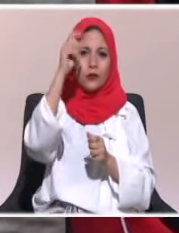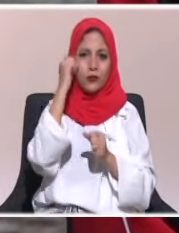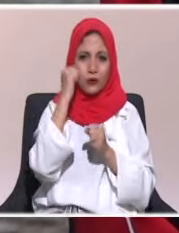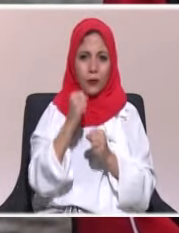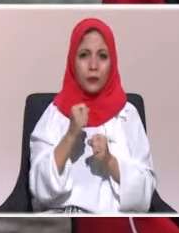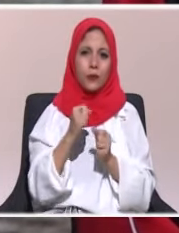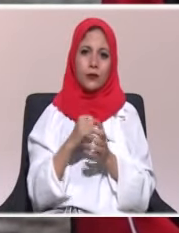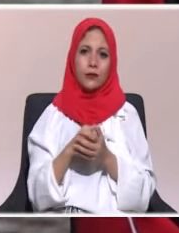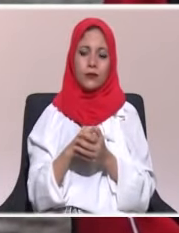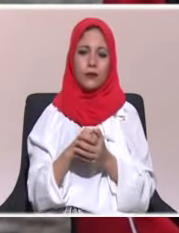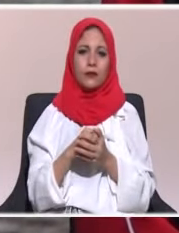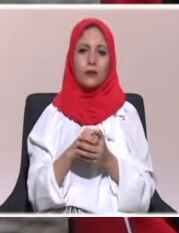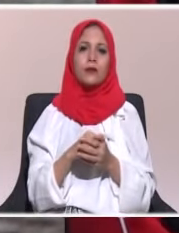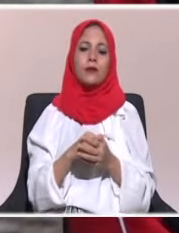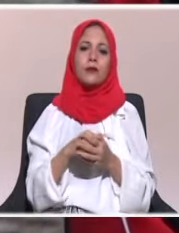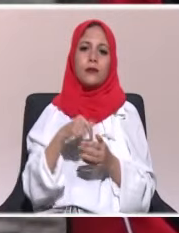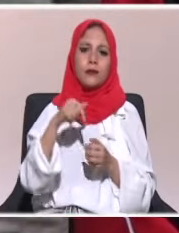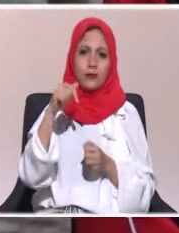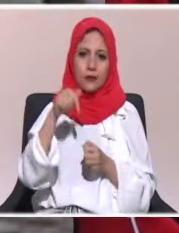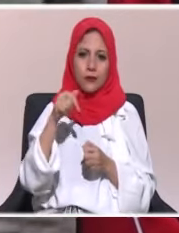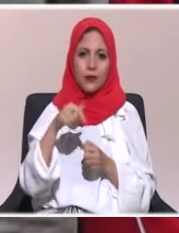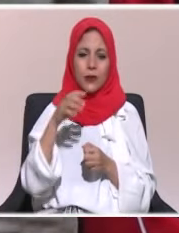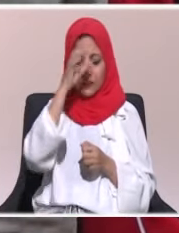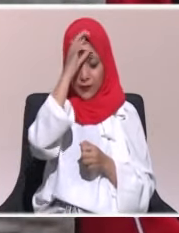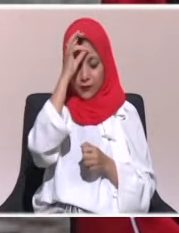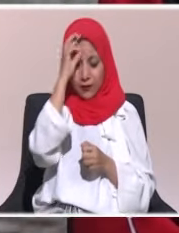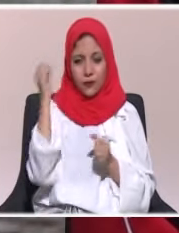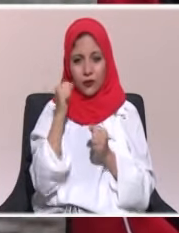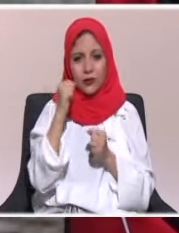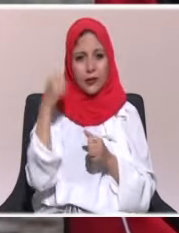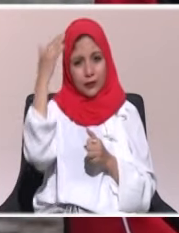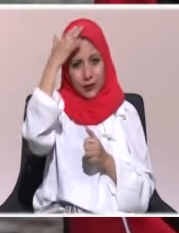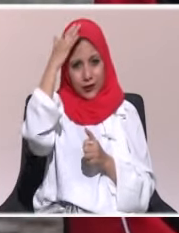برضو إن أنا هدخل سخان بالغاز،